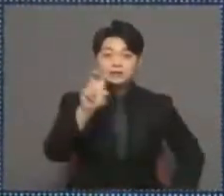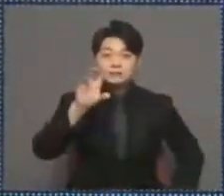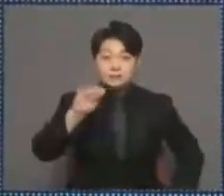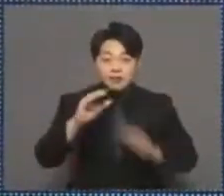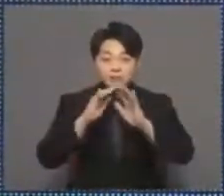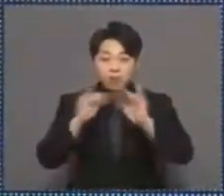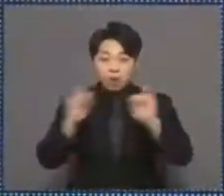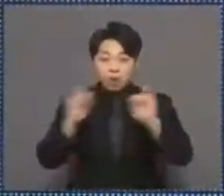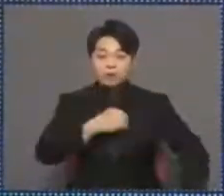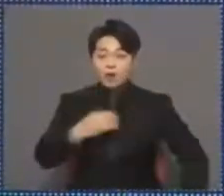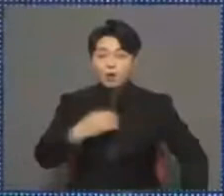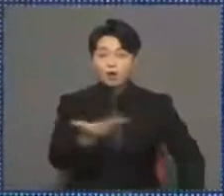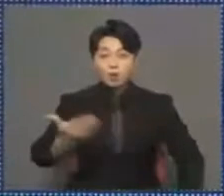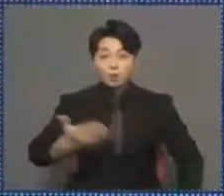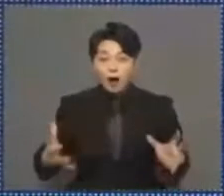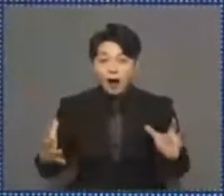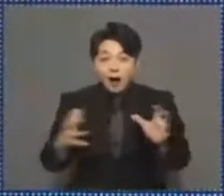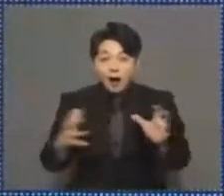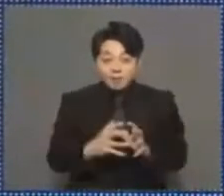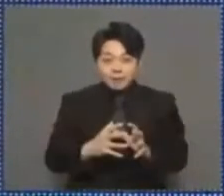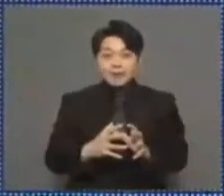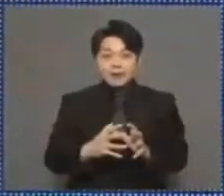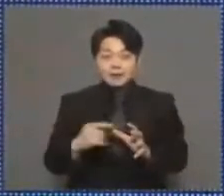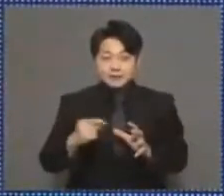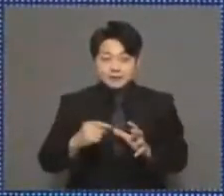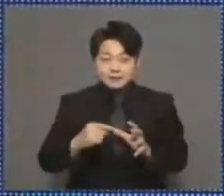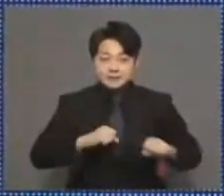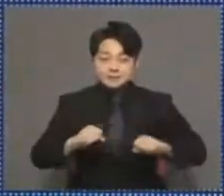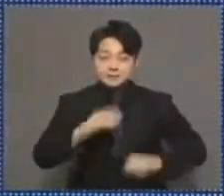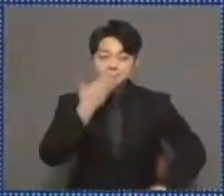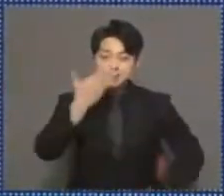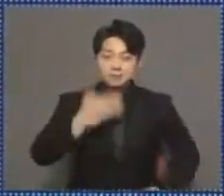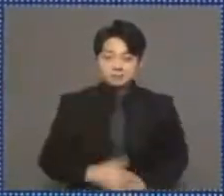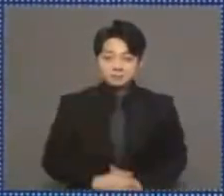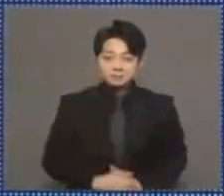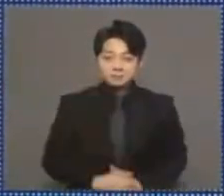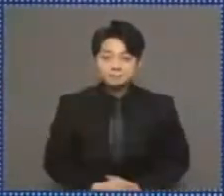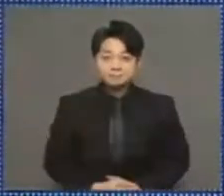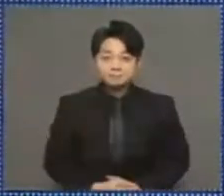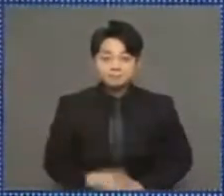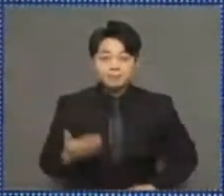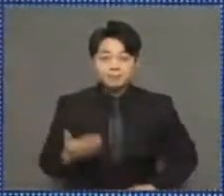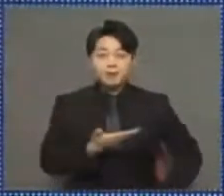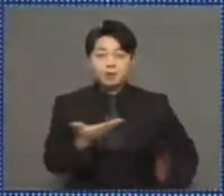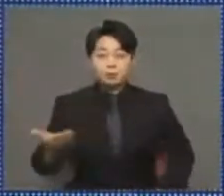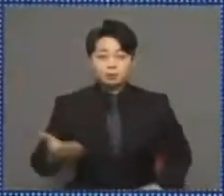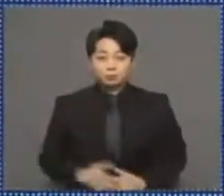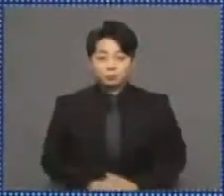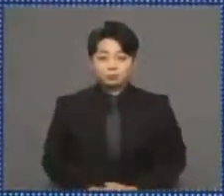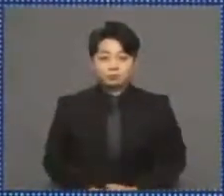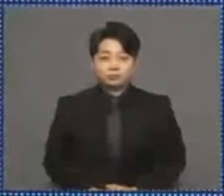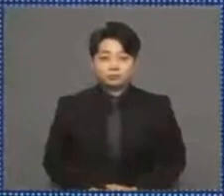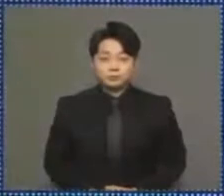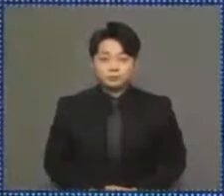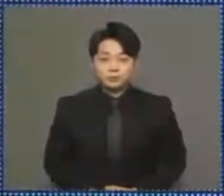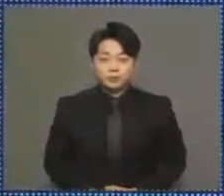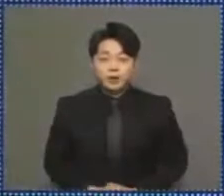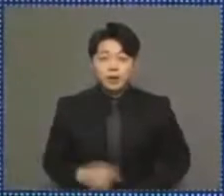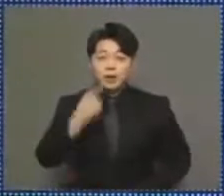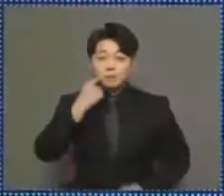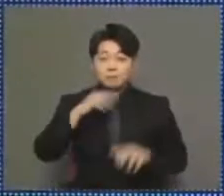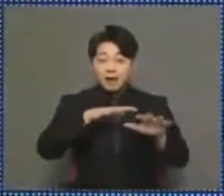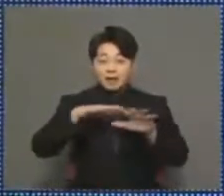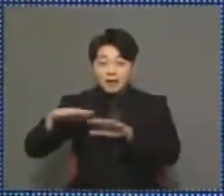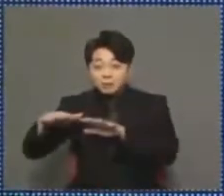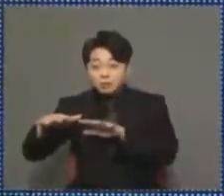있는데 우리 국민의 3%에 해당합니다. 여러분, 연분 3.5%로 바닷물을